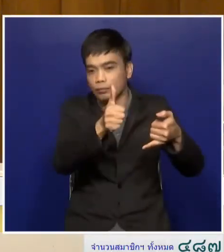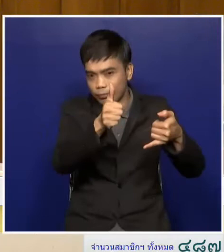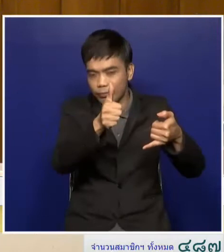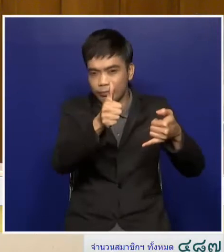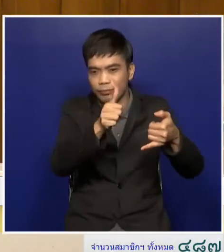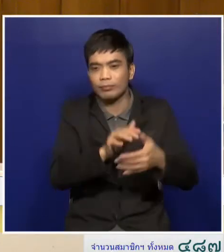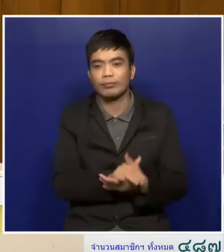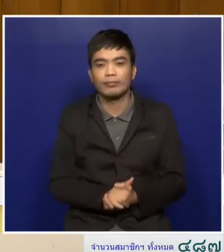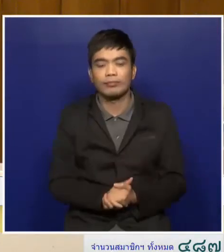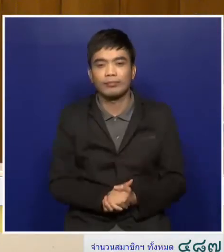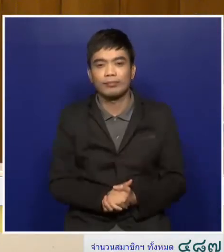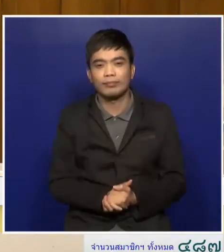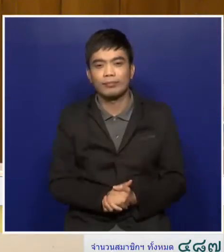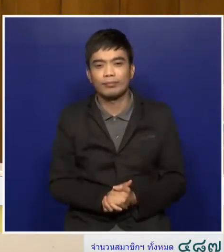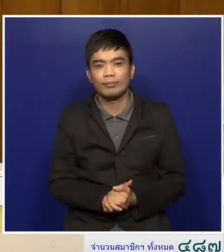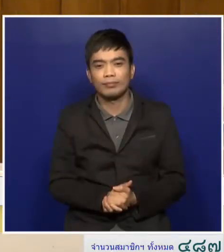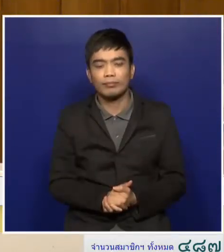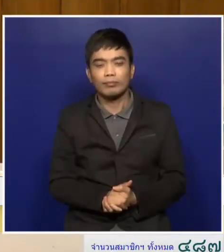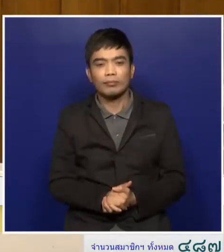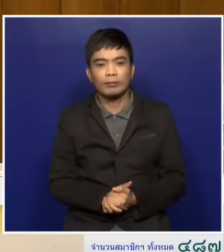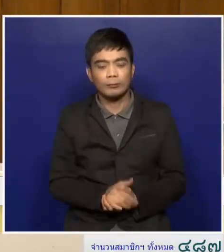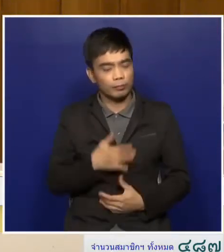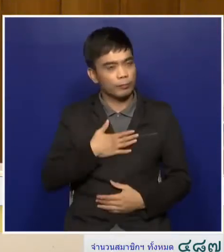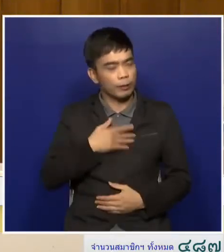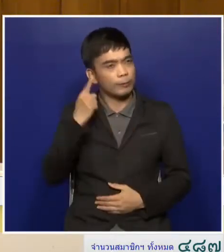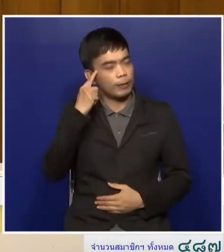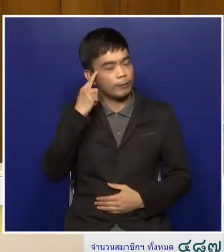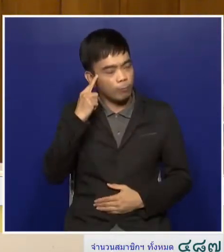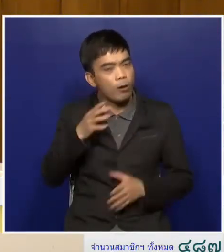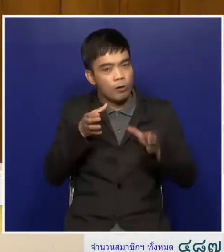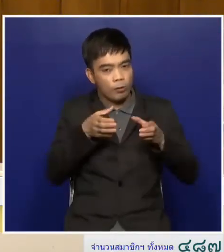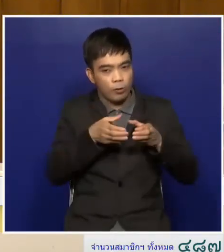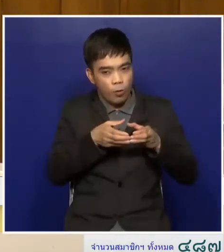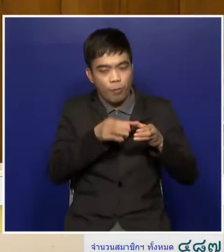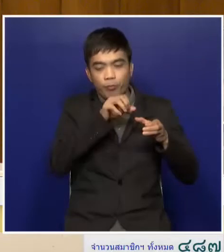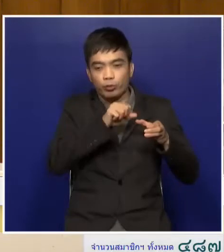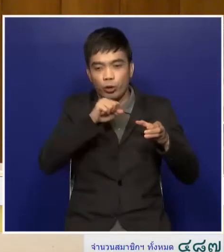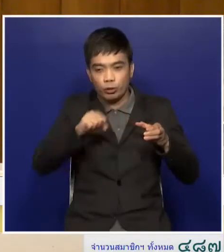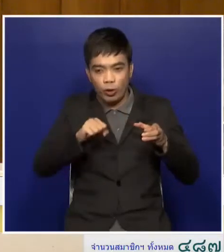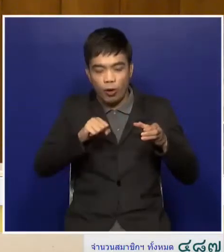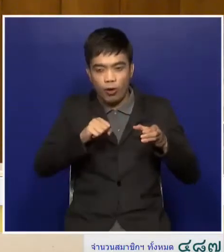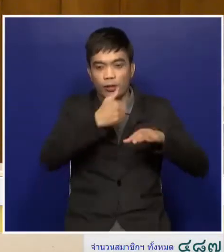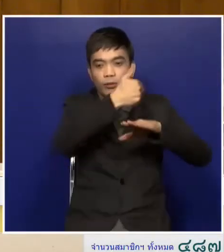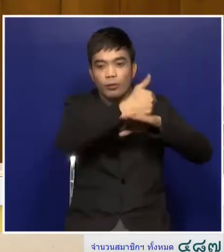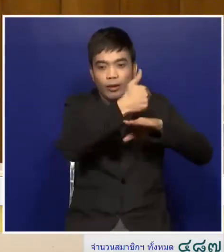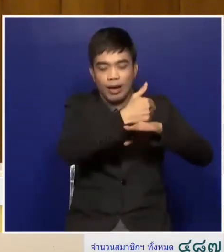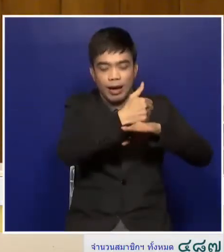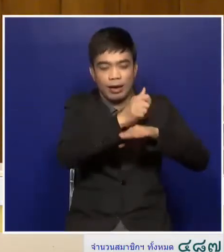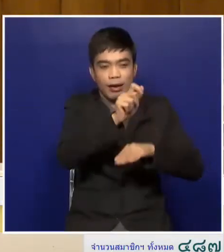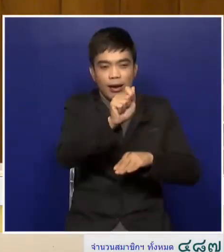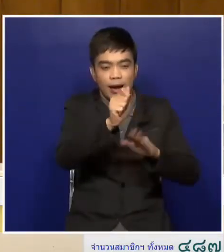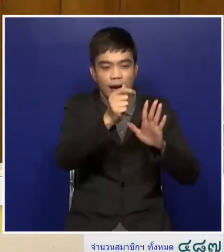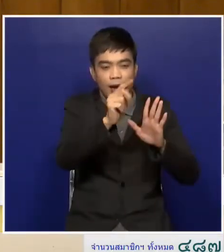ด้เหตุนี้ ทางพักภูมิใจไยโดยท่าน อันุทิน ชาวลกุณ